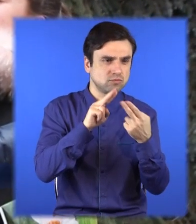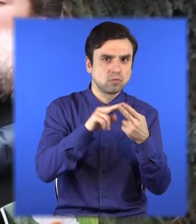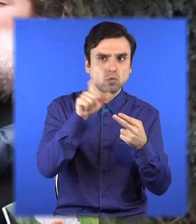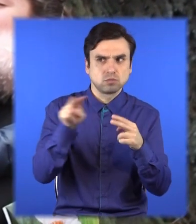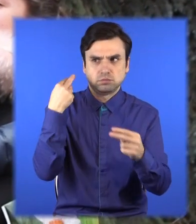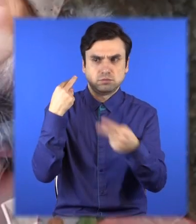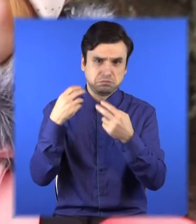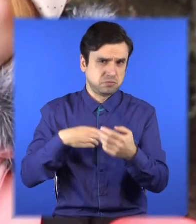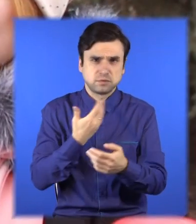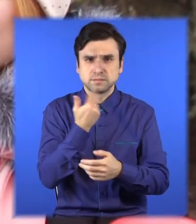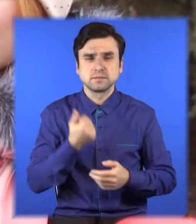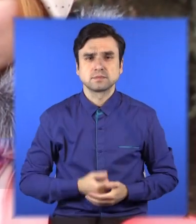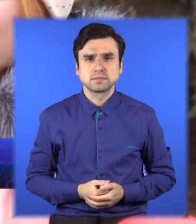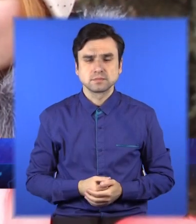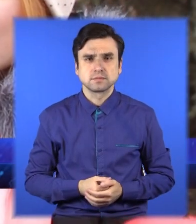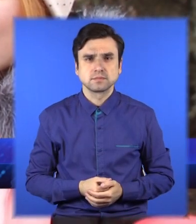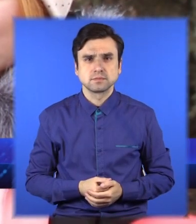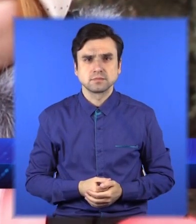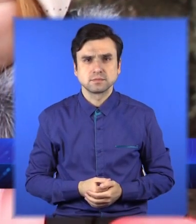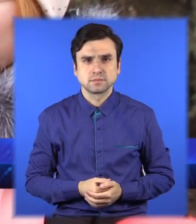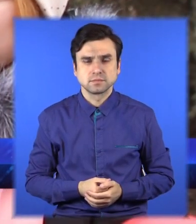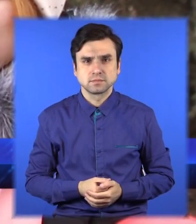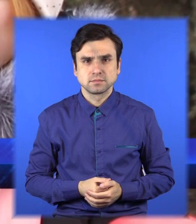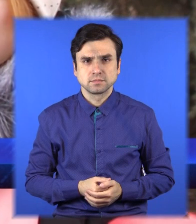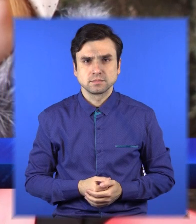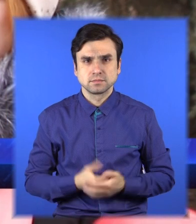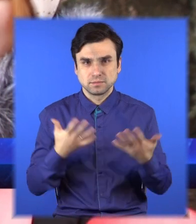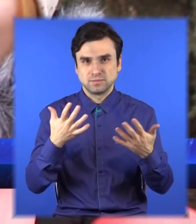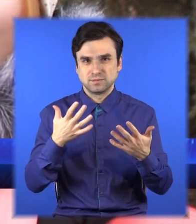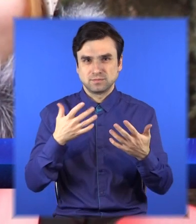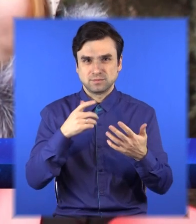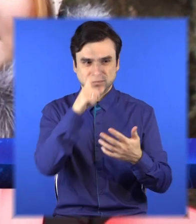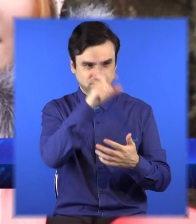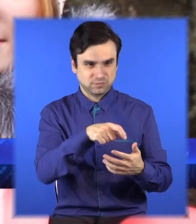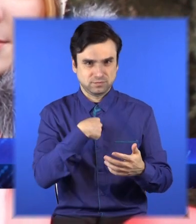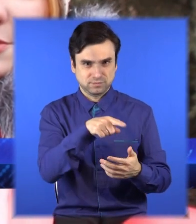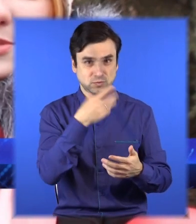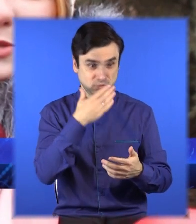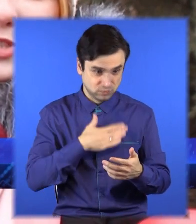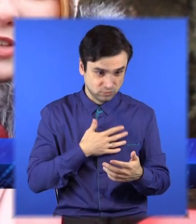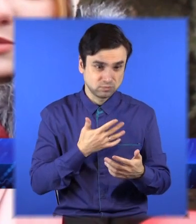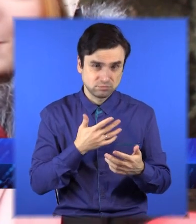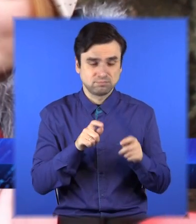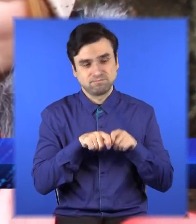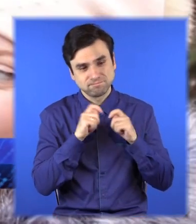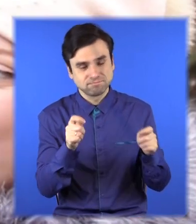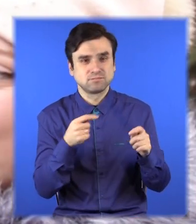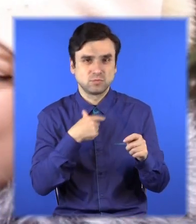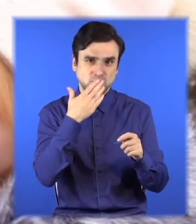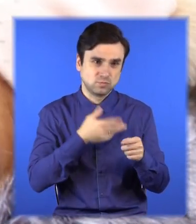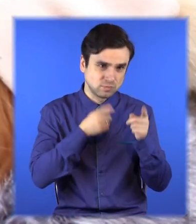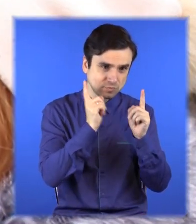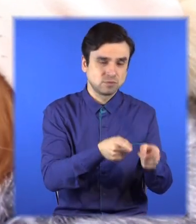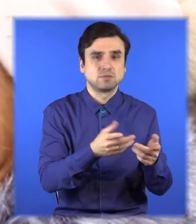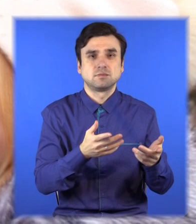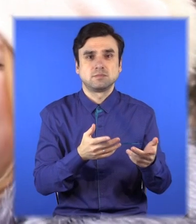що ж люди скажуть. Це можливість провести зі своїм любимим чоловіком день. признаться ему, возможно, в любви. Особенно